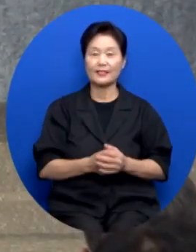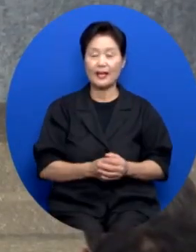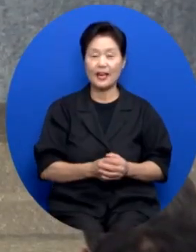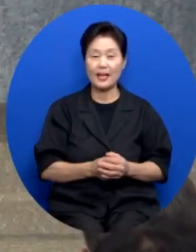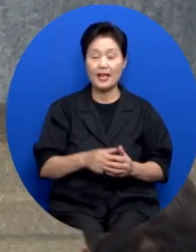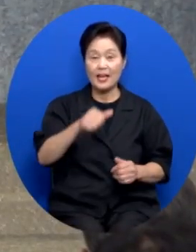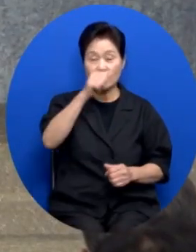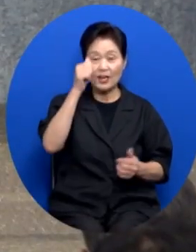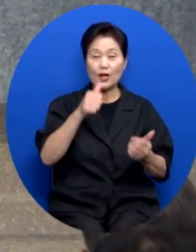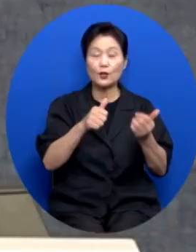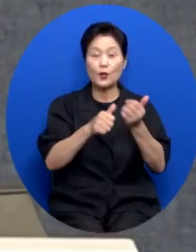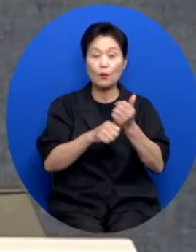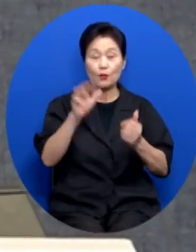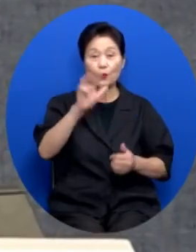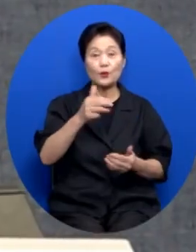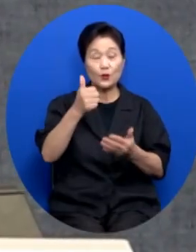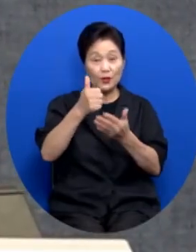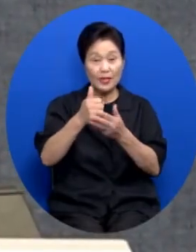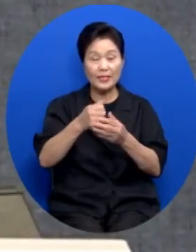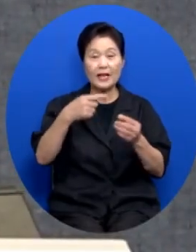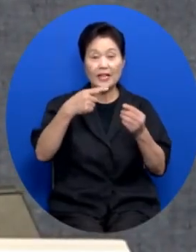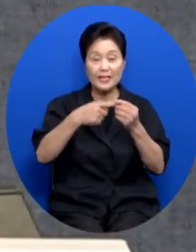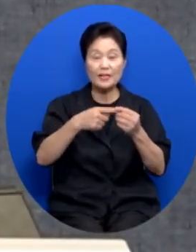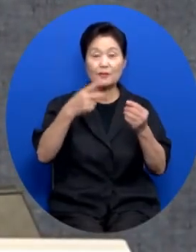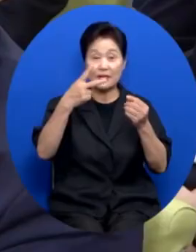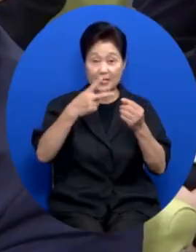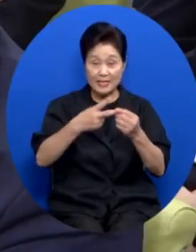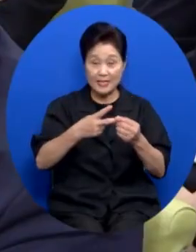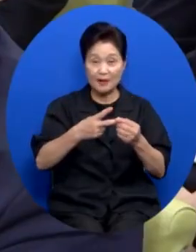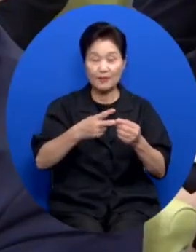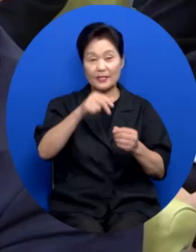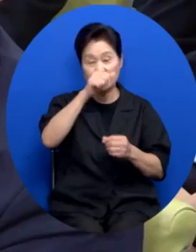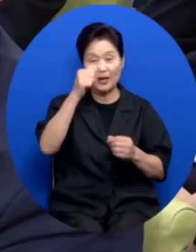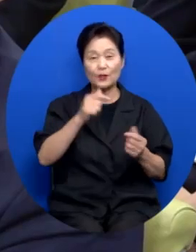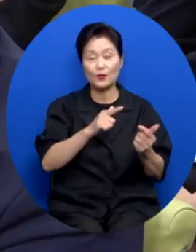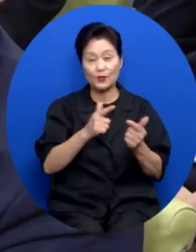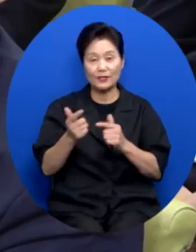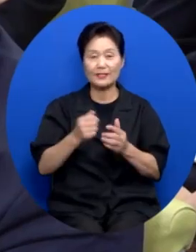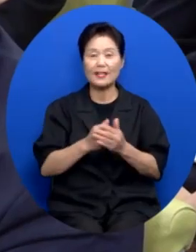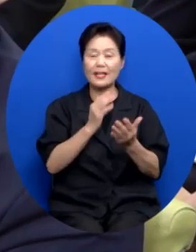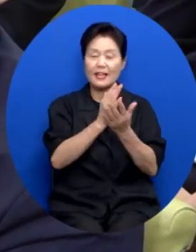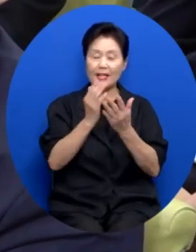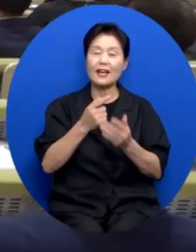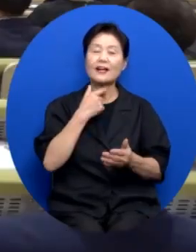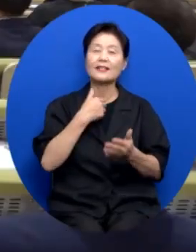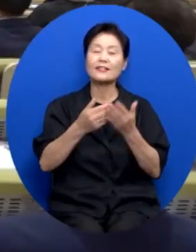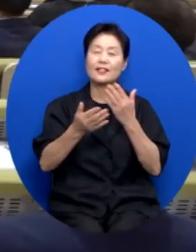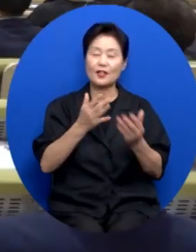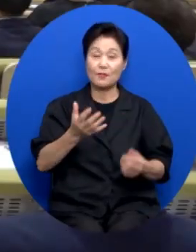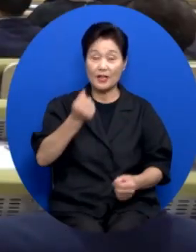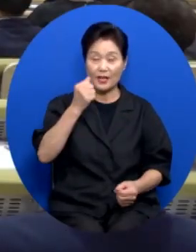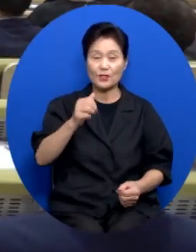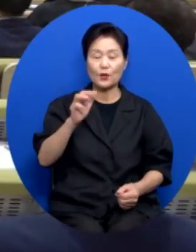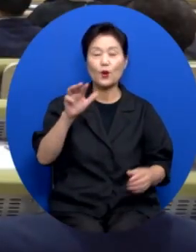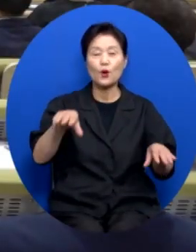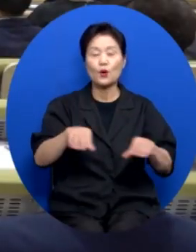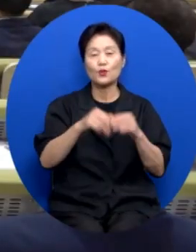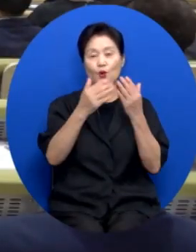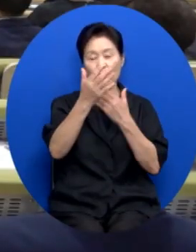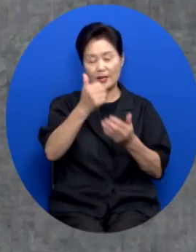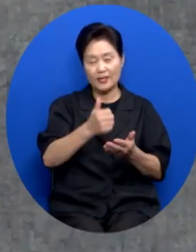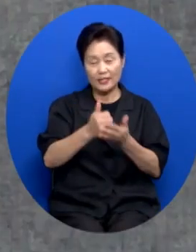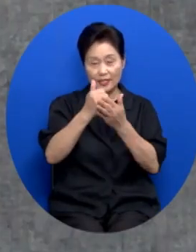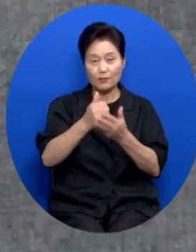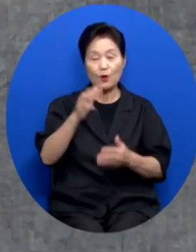장로부총회장 기호 1번 박성만 장로, 기호 2번 김형곤 장로는 다양한 경험을 토대로 총회를 섬기며